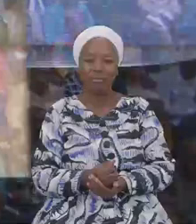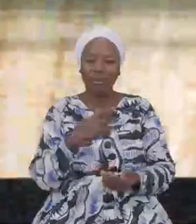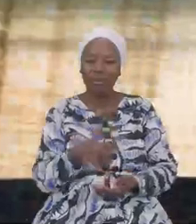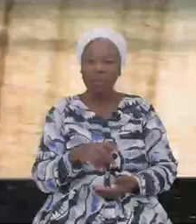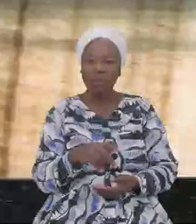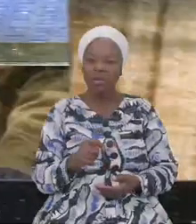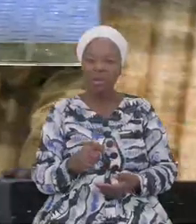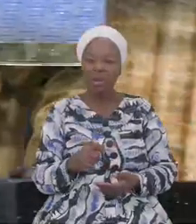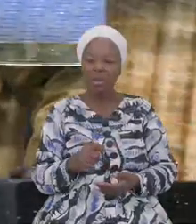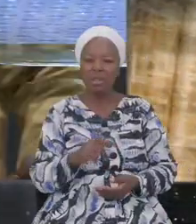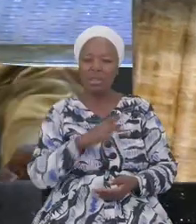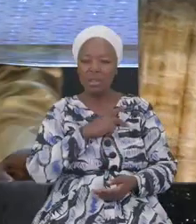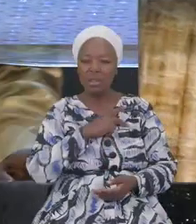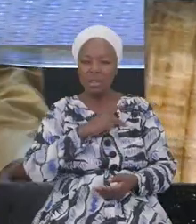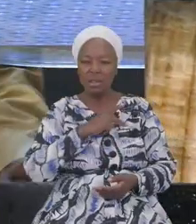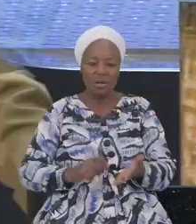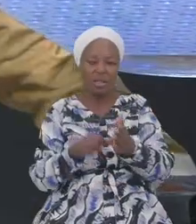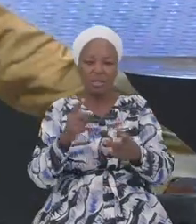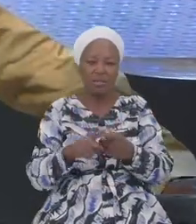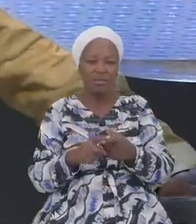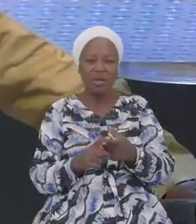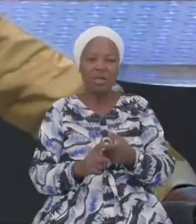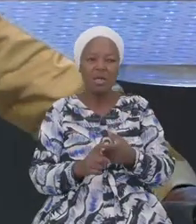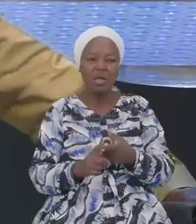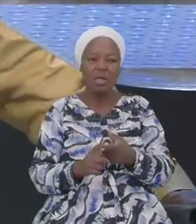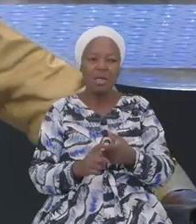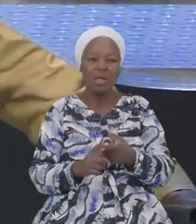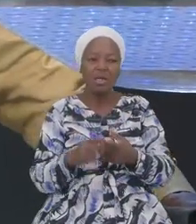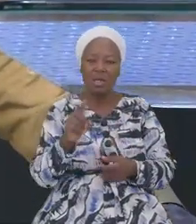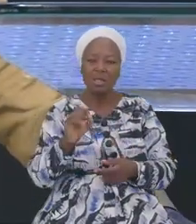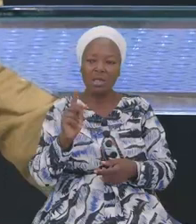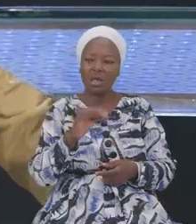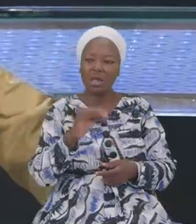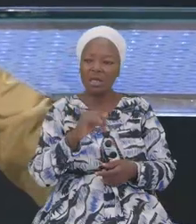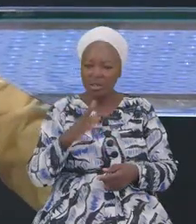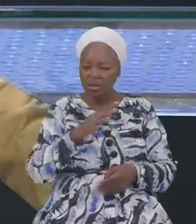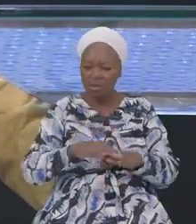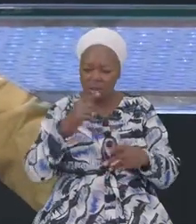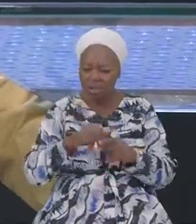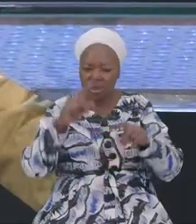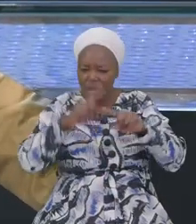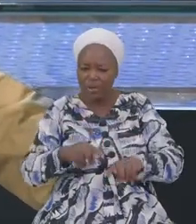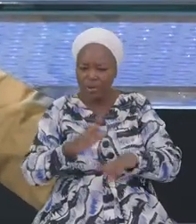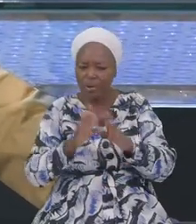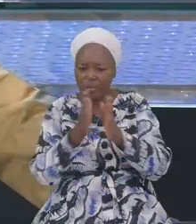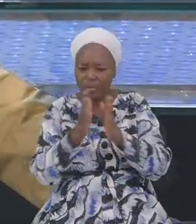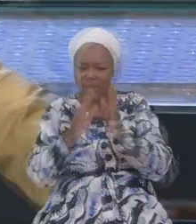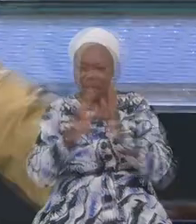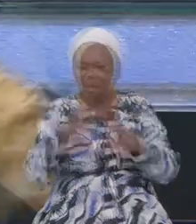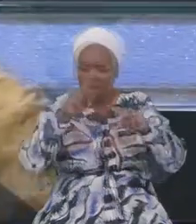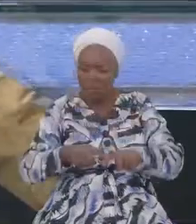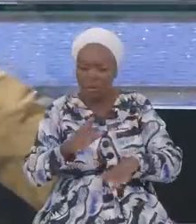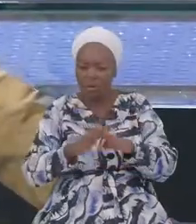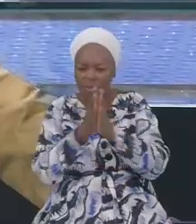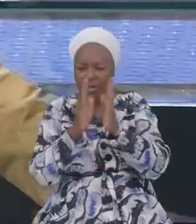Ce roi avait adressé une lettre à Ézéchias pour dire non, ne compte pas sur Dieu, sur la prière. Ne compte pas que